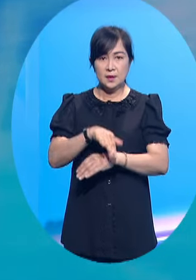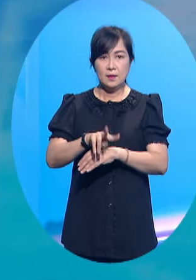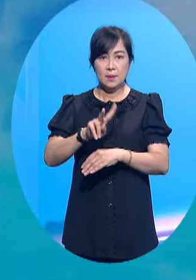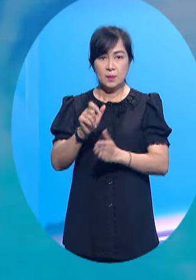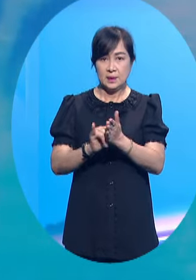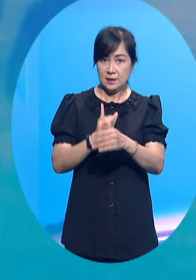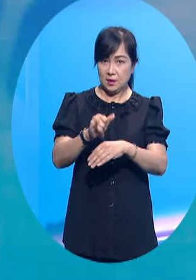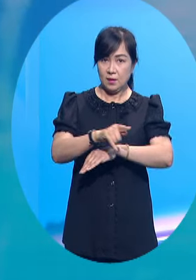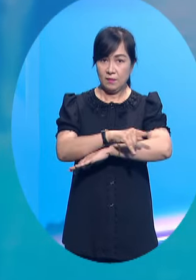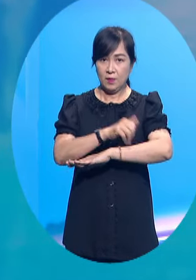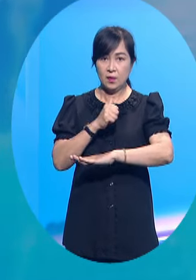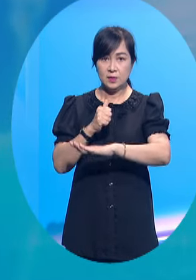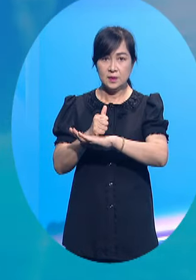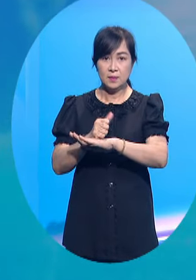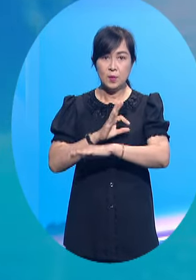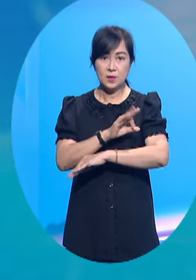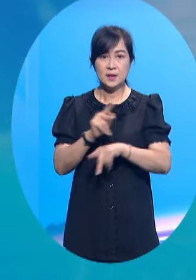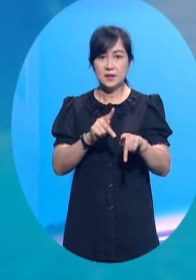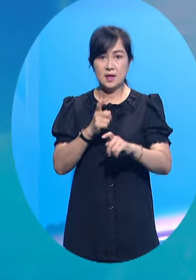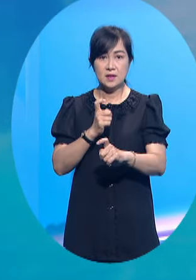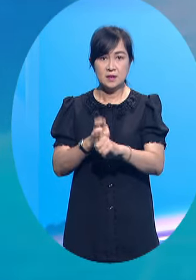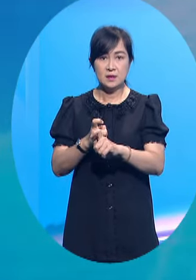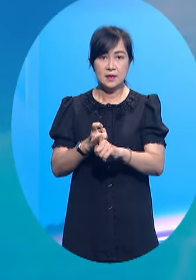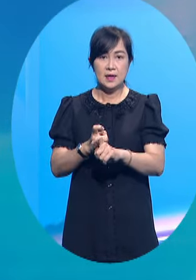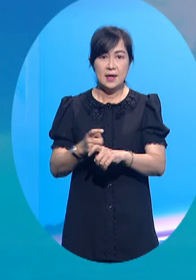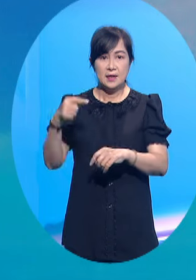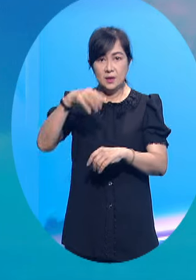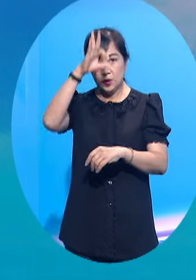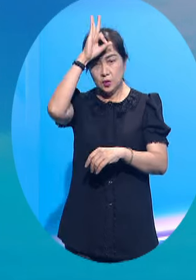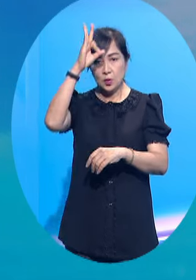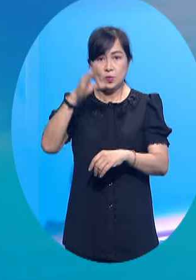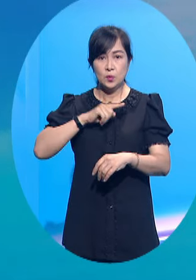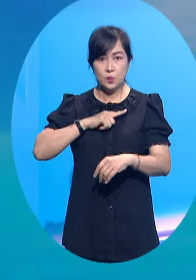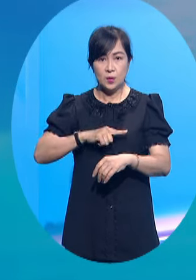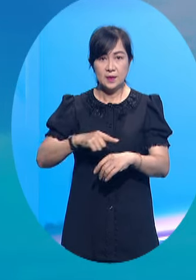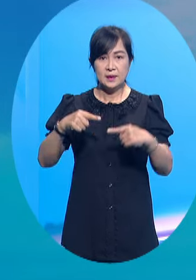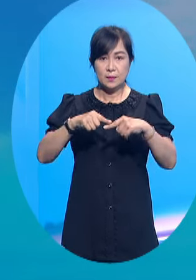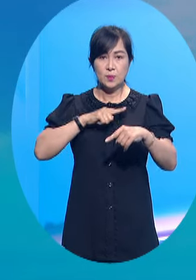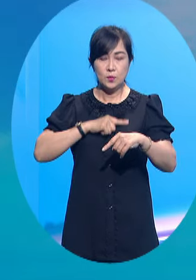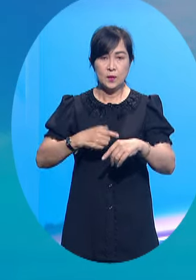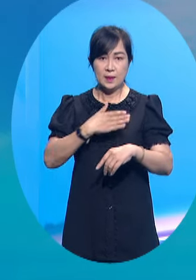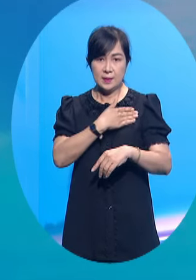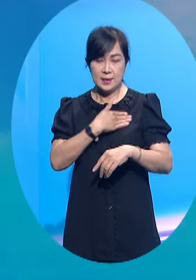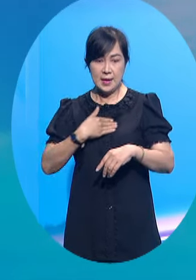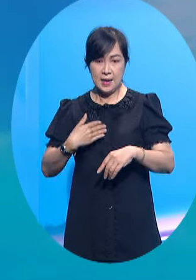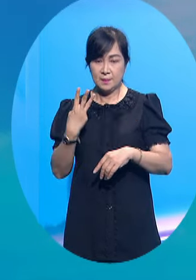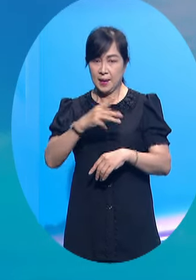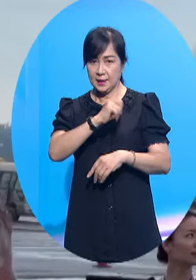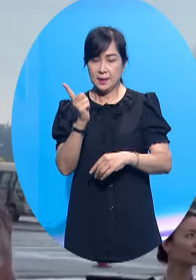Chiều ngày 21 tháng 6, Phó Thủ tướng kiêm Bộ trưởng Kinh tế Đức Robert Habeck đã đến thủ đô Bắc Kinh, bắt đầu chuyến thăm Trung Quốc kéo dài 3